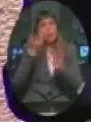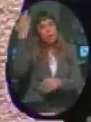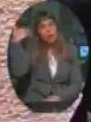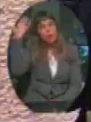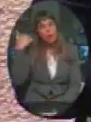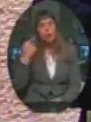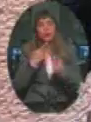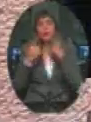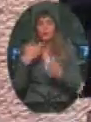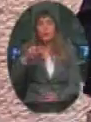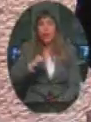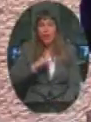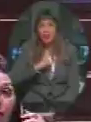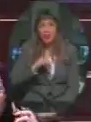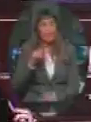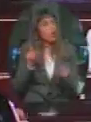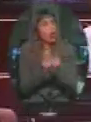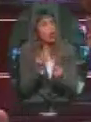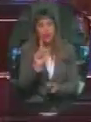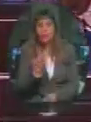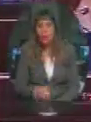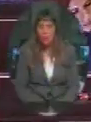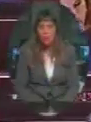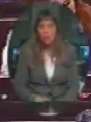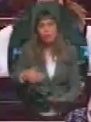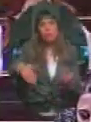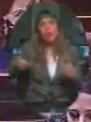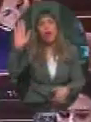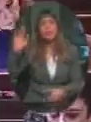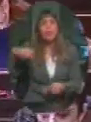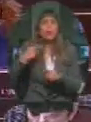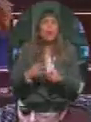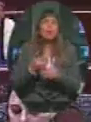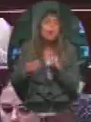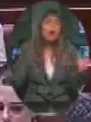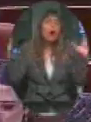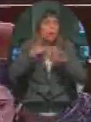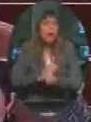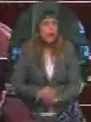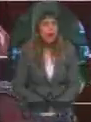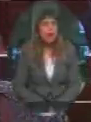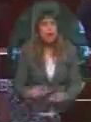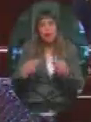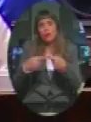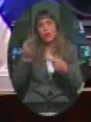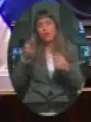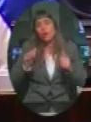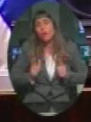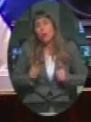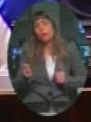ענייני יותר, אך לא בהכרח קצר יותר. ההצבעות יגיעו לשעות הקטנות של הלילה, מה שיאפשר לחברי הכנסת מנוחה קצרה